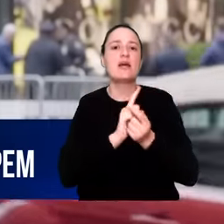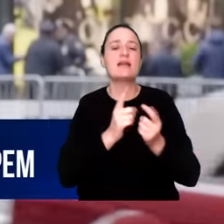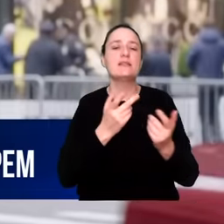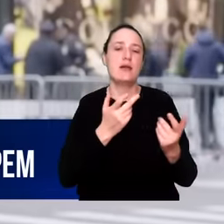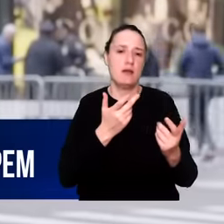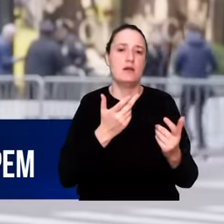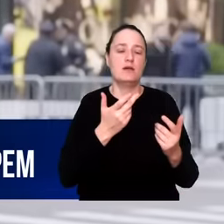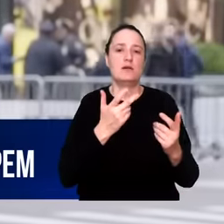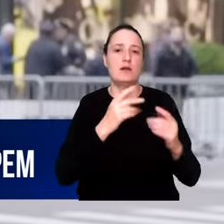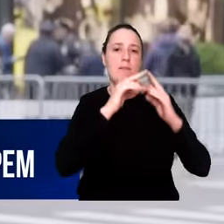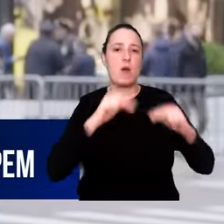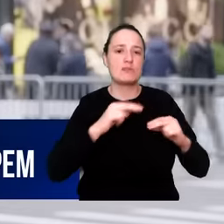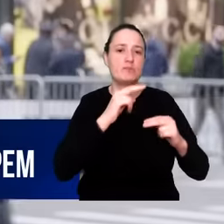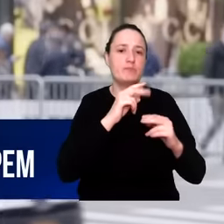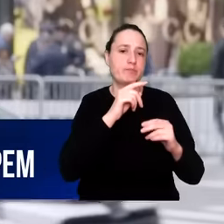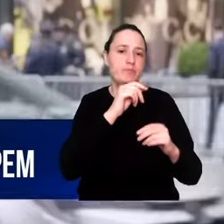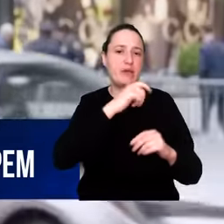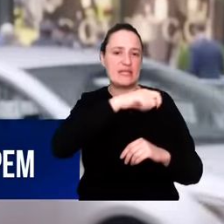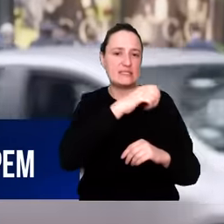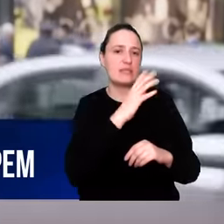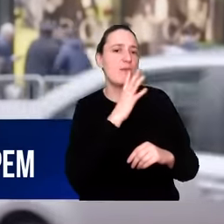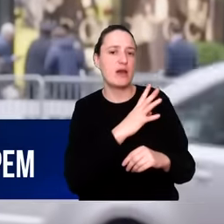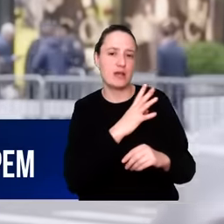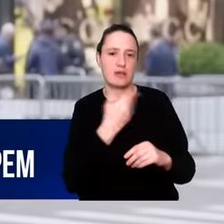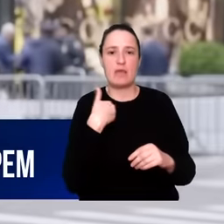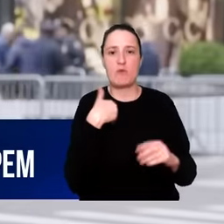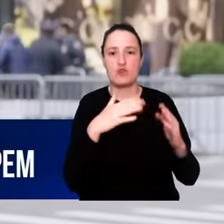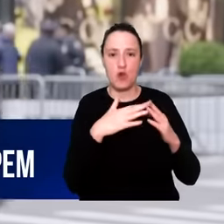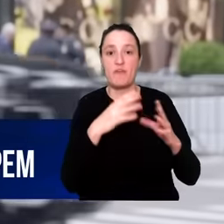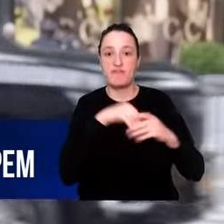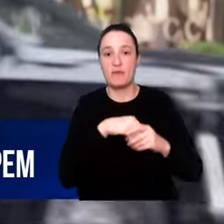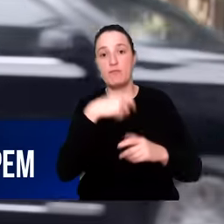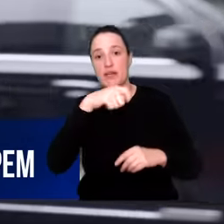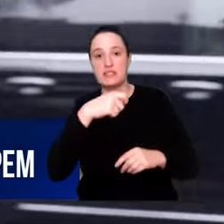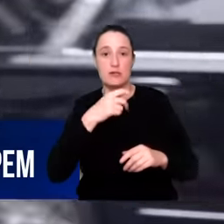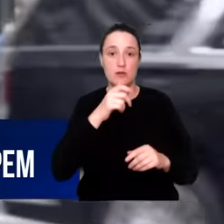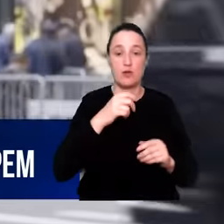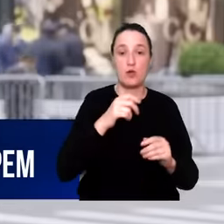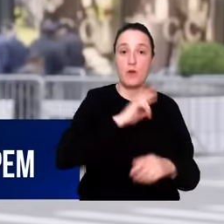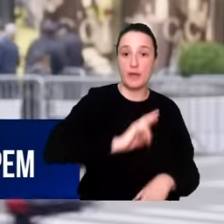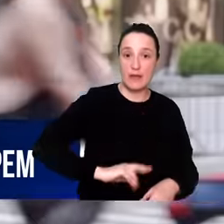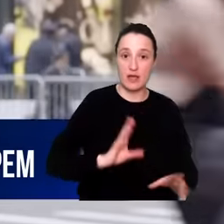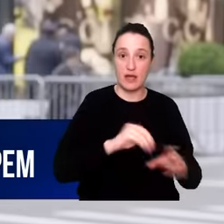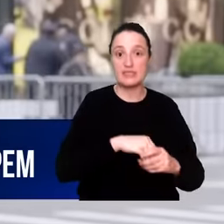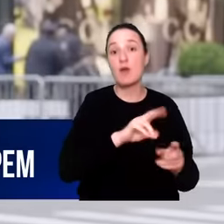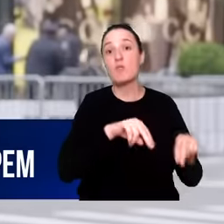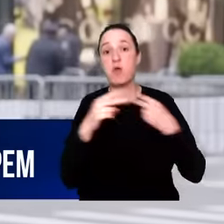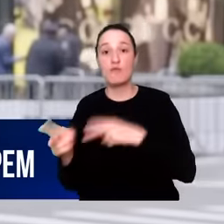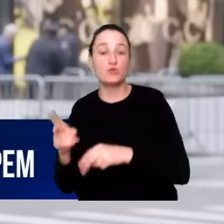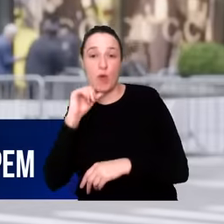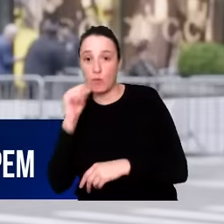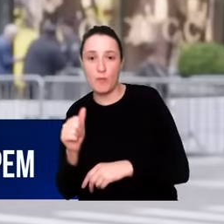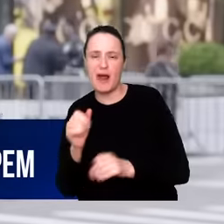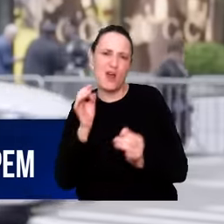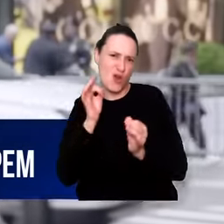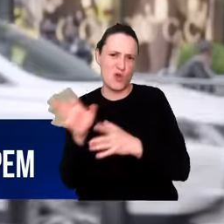którym brał udział zarówno premier Tusk, jak i prezydent Rzeczpospolitej, Donald Tusk po powrocie do Europy natychmiast wziął